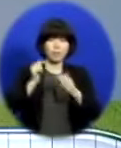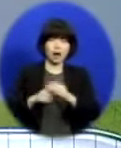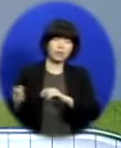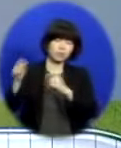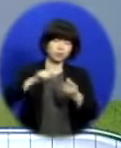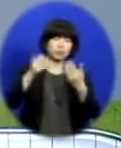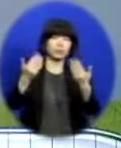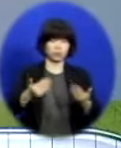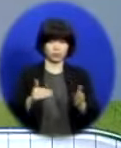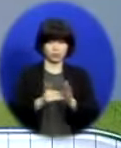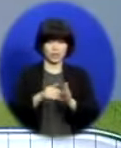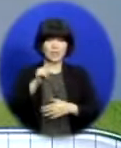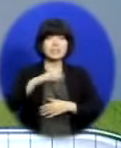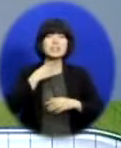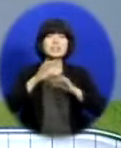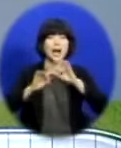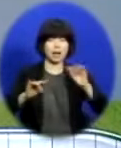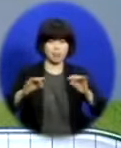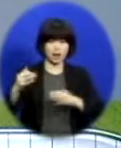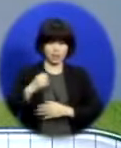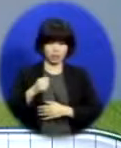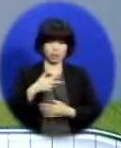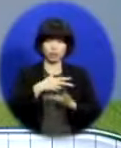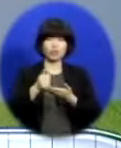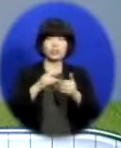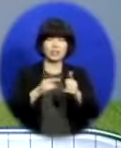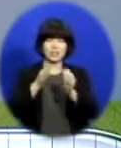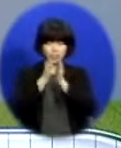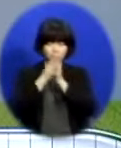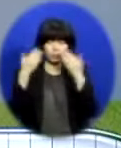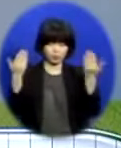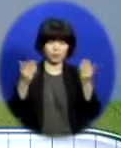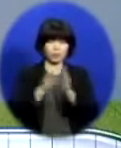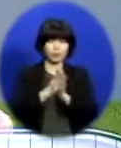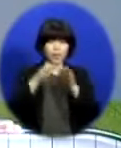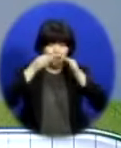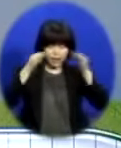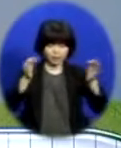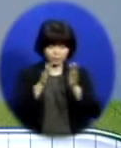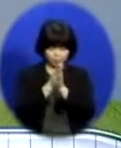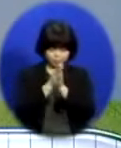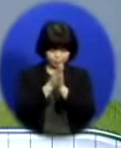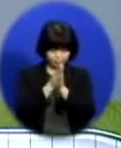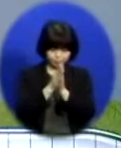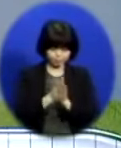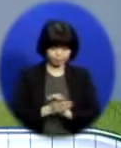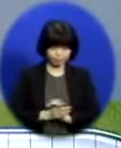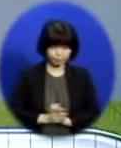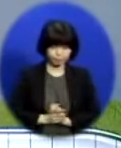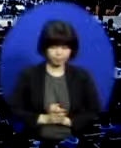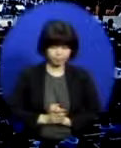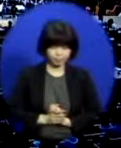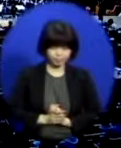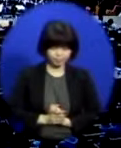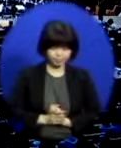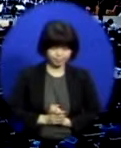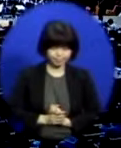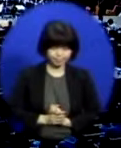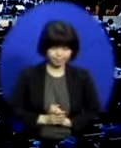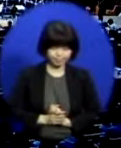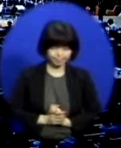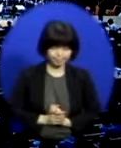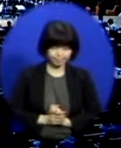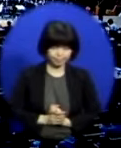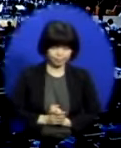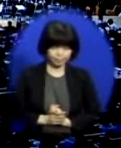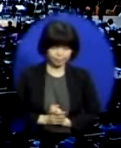주셨습니다 그 갈망으로이 시간 주님께 기도하십시다 통성으로 기도하십시다 은혜와 사랑이 충만하신 하나님